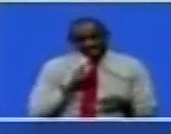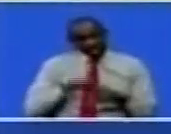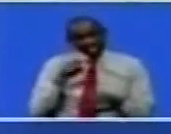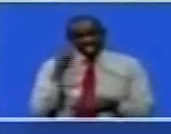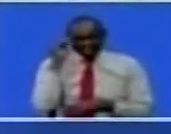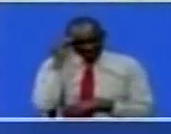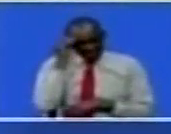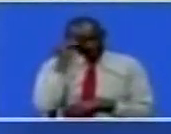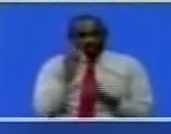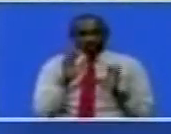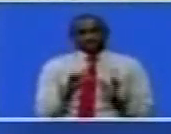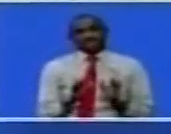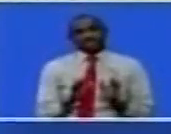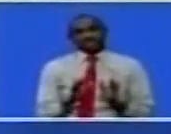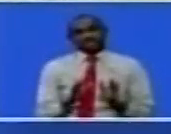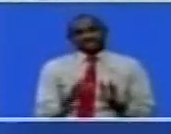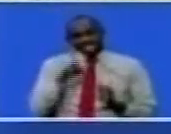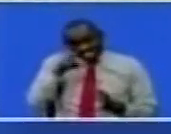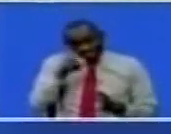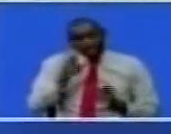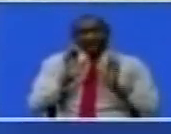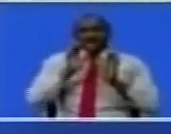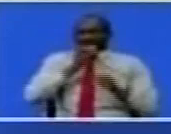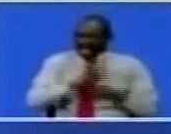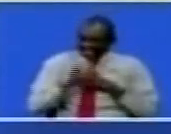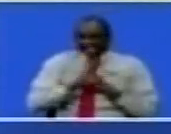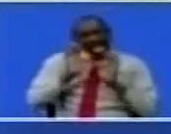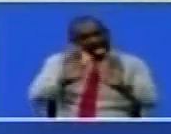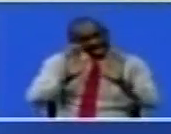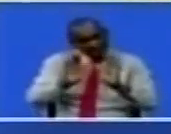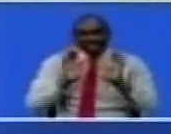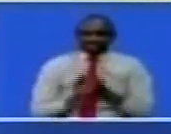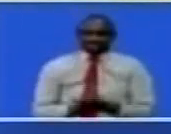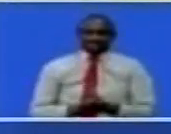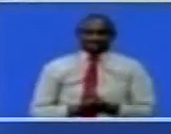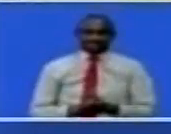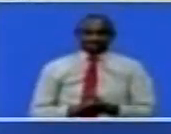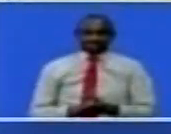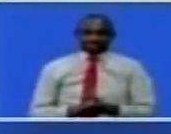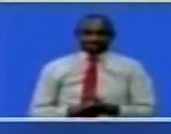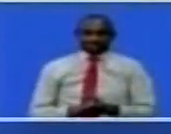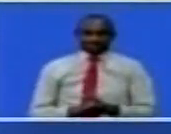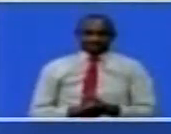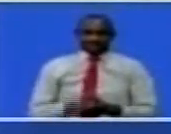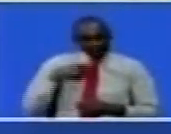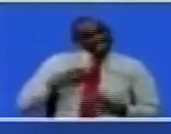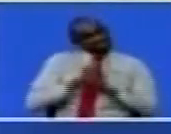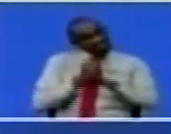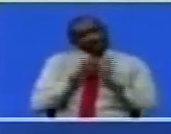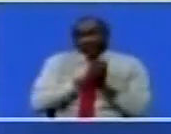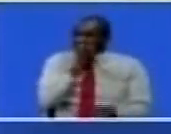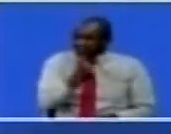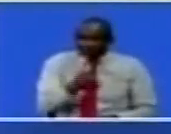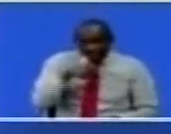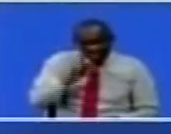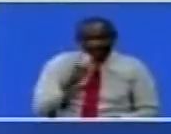kwa kusoma. Hii nchi ni yenu, kibali hiki ni yenu. Tulisalamiana na yeye, alikuwa na